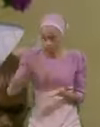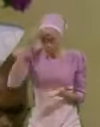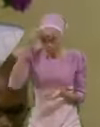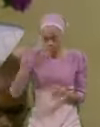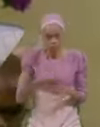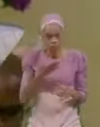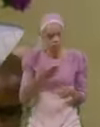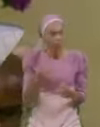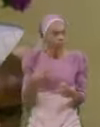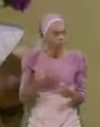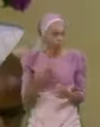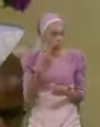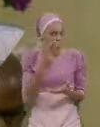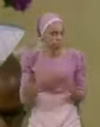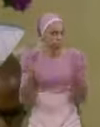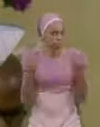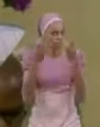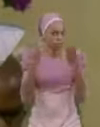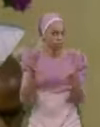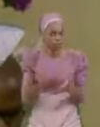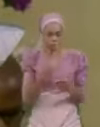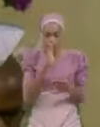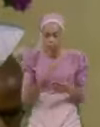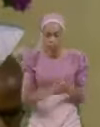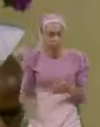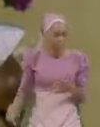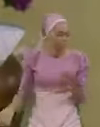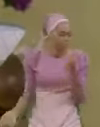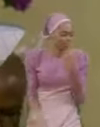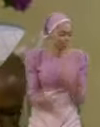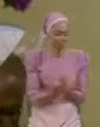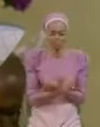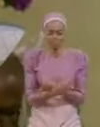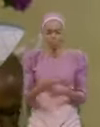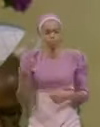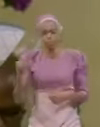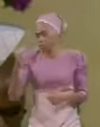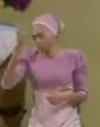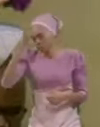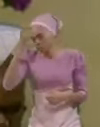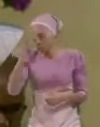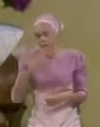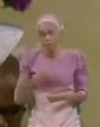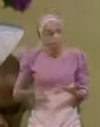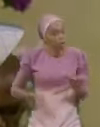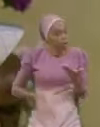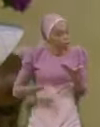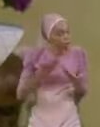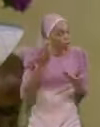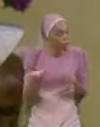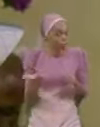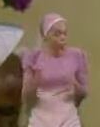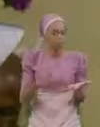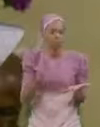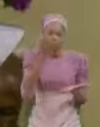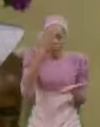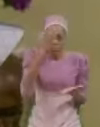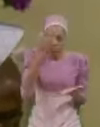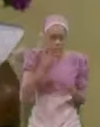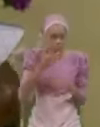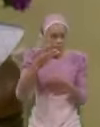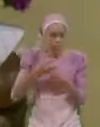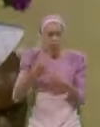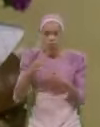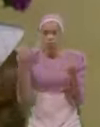pêcheurs sont battus par le diable dépouillés et ils sont laissés à demiort n'oubliez pas que le SAL du